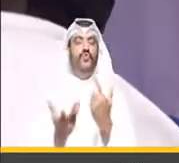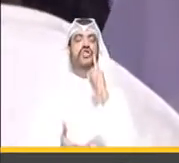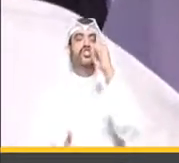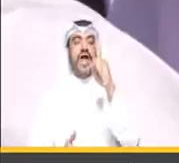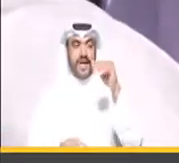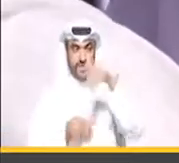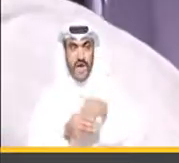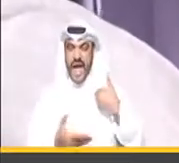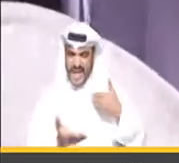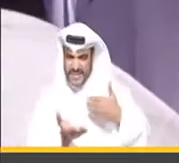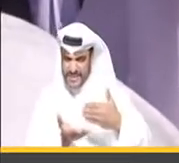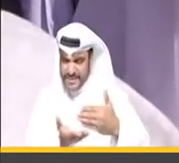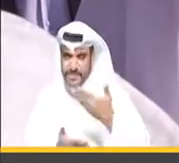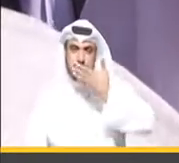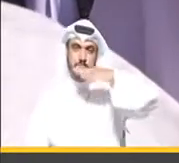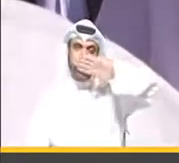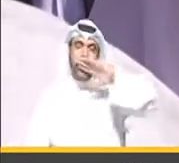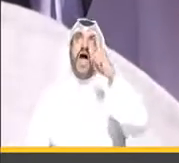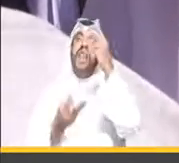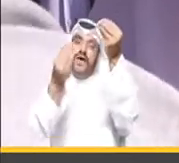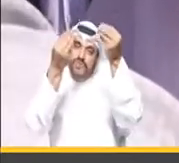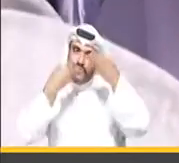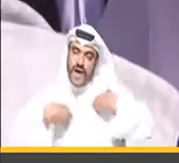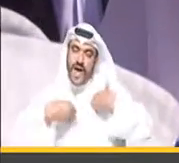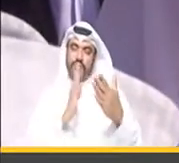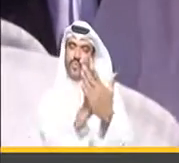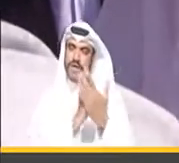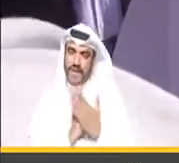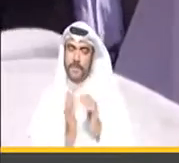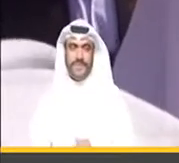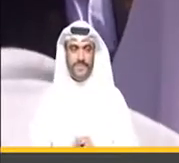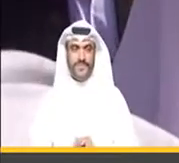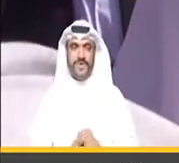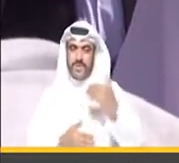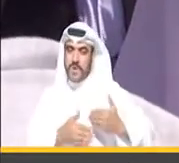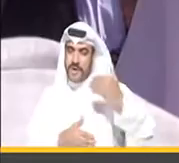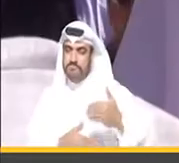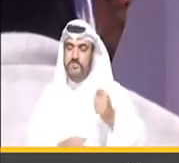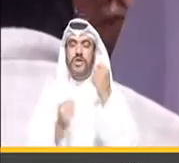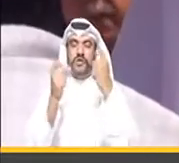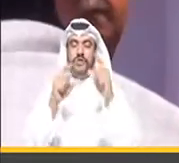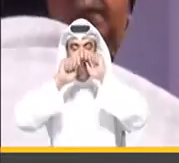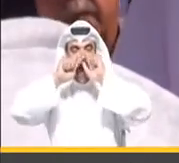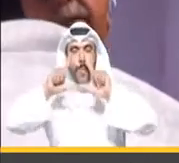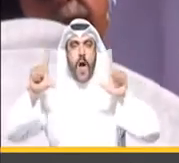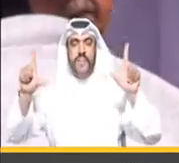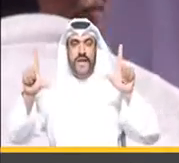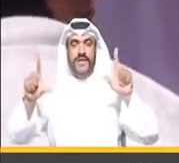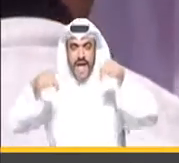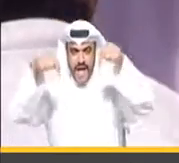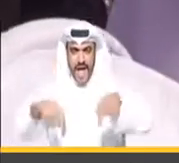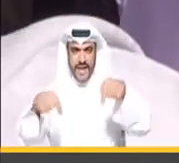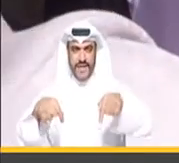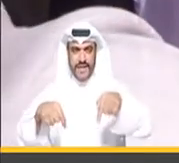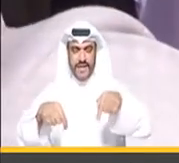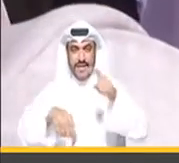فكنا ماشيين فيها بفضل رب العالمين ودعمكم بخطوات ثابتة وواضحة. أما الآن